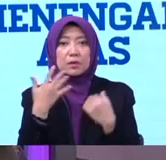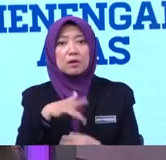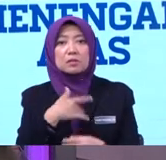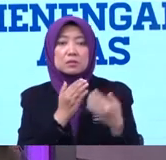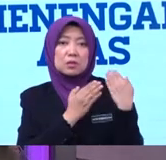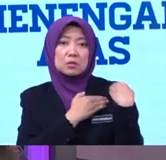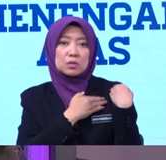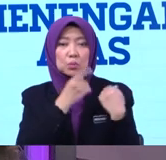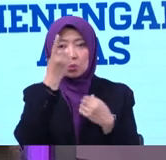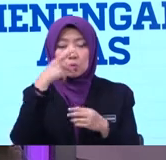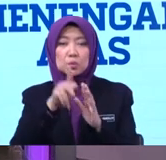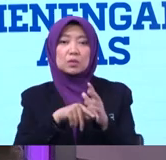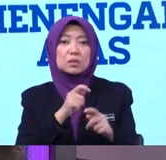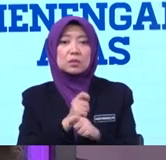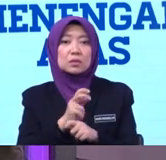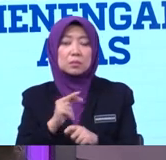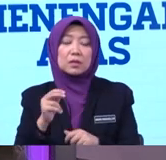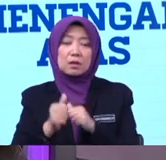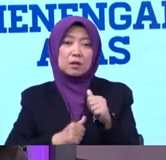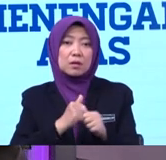kelestarian alam sekitar